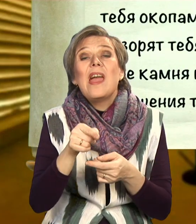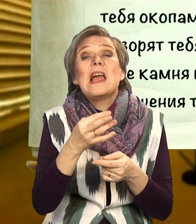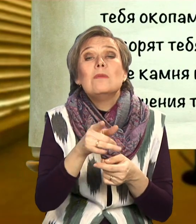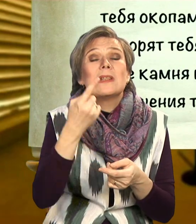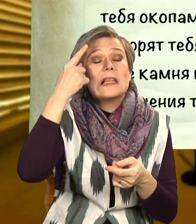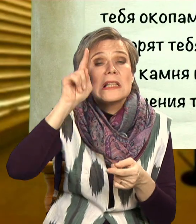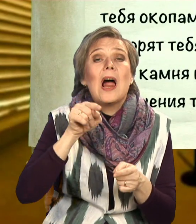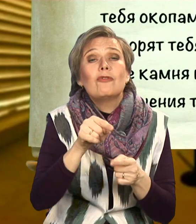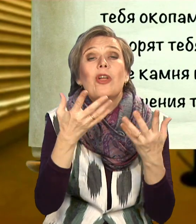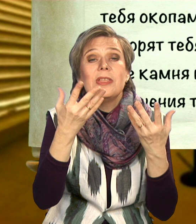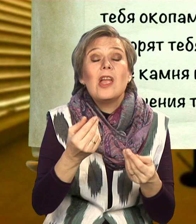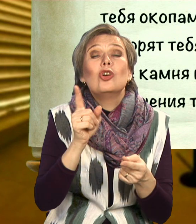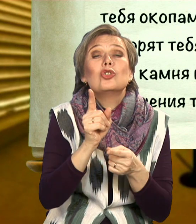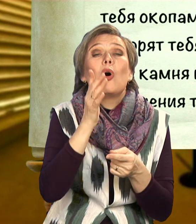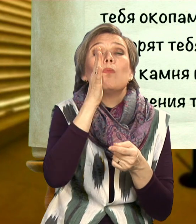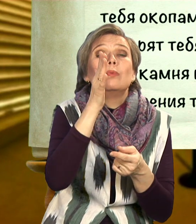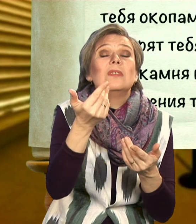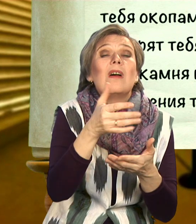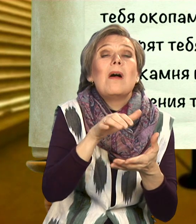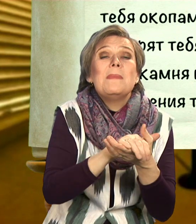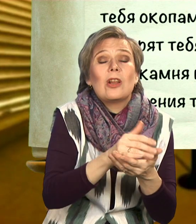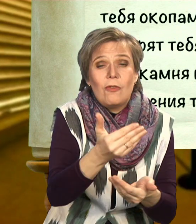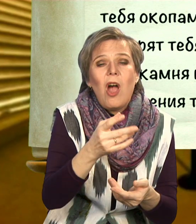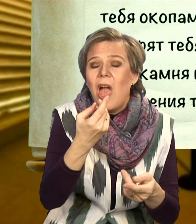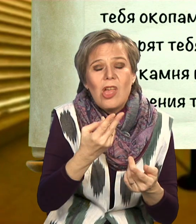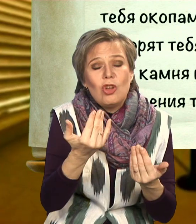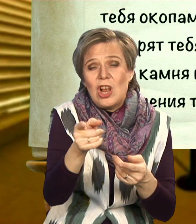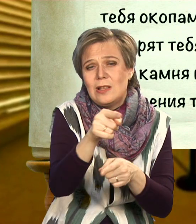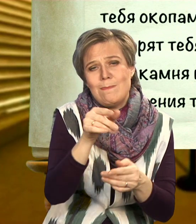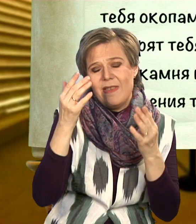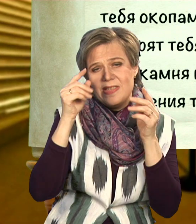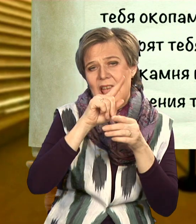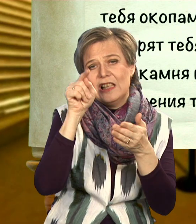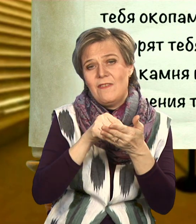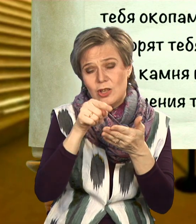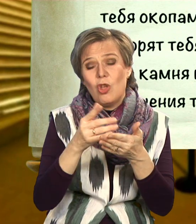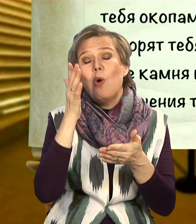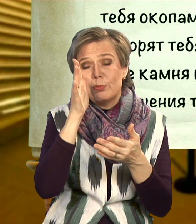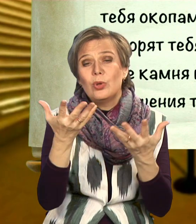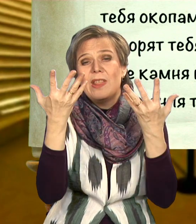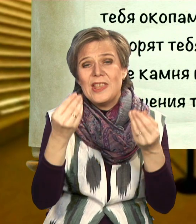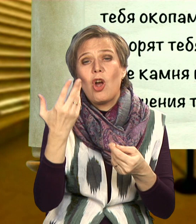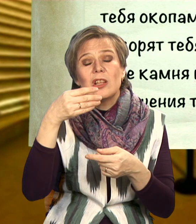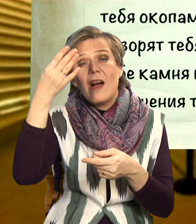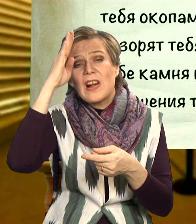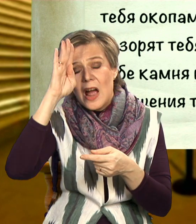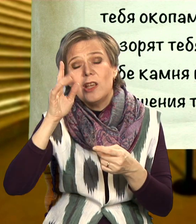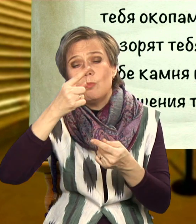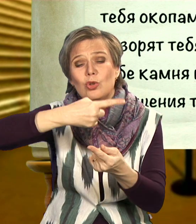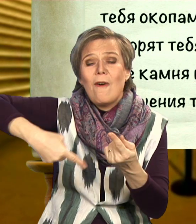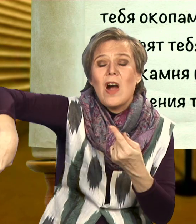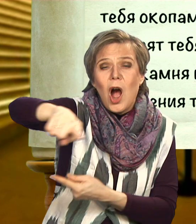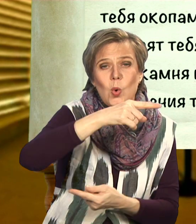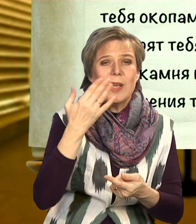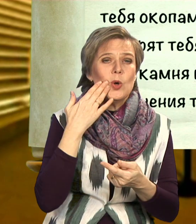узнал, что служит к миру твоему, но это сокрыто ныне от твоих глаз, ибо придут на тебя дни, когда враги твои обложат тебя